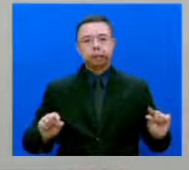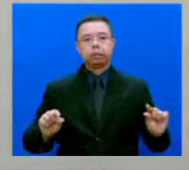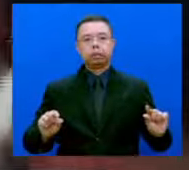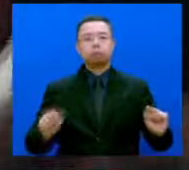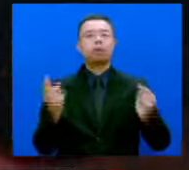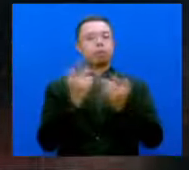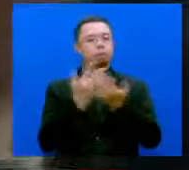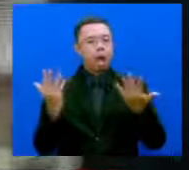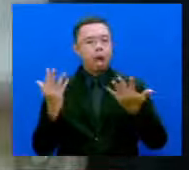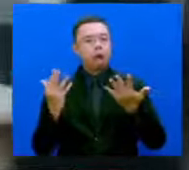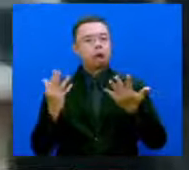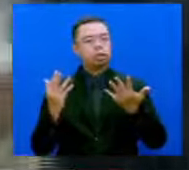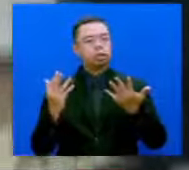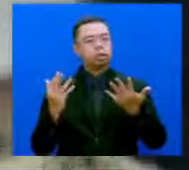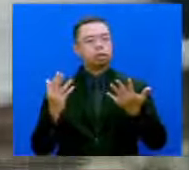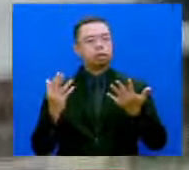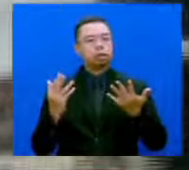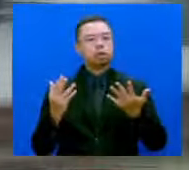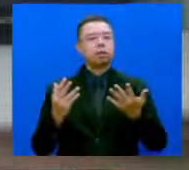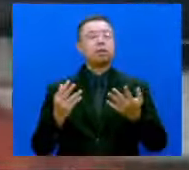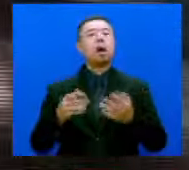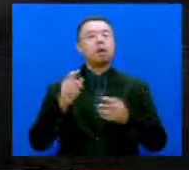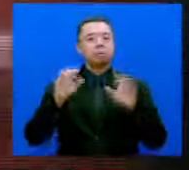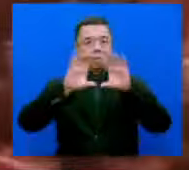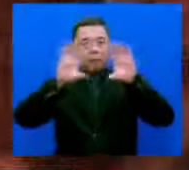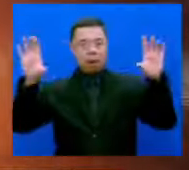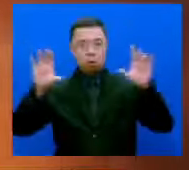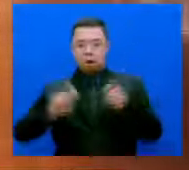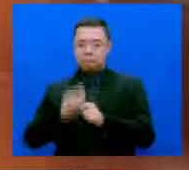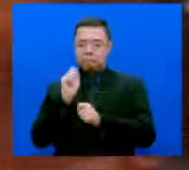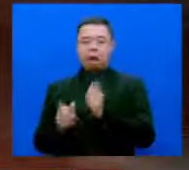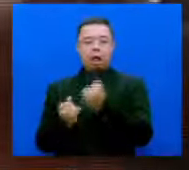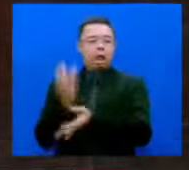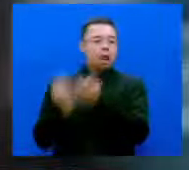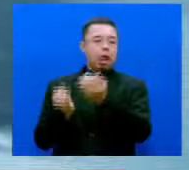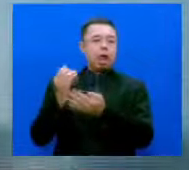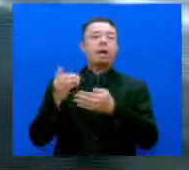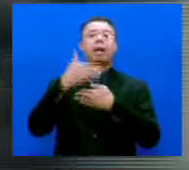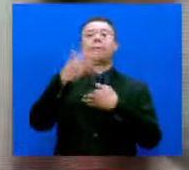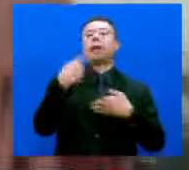masa juga melakukan aksi bakar spanduk di halaman kantor KPU Bone.